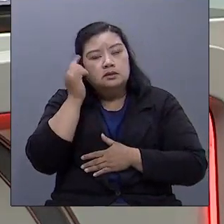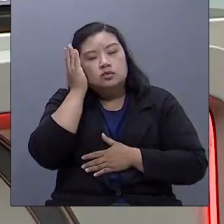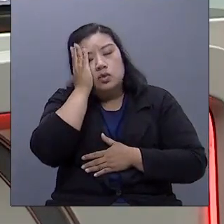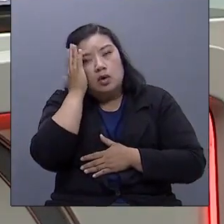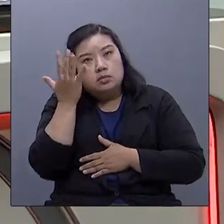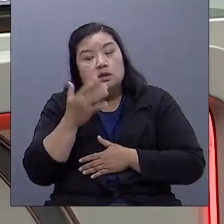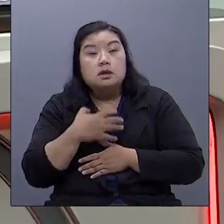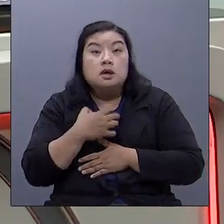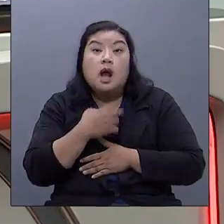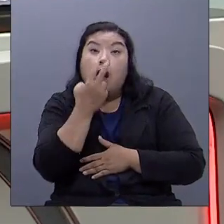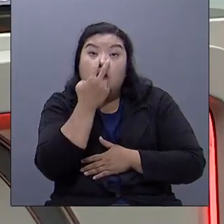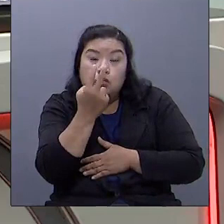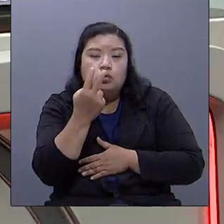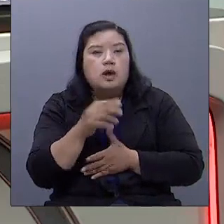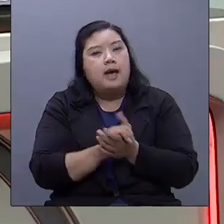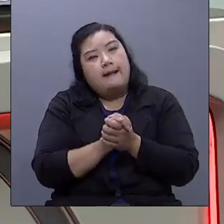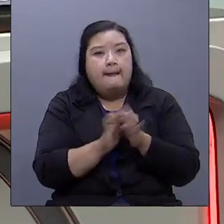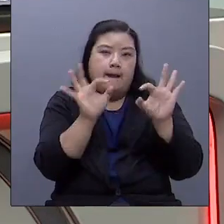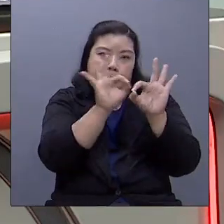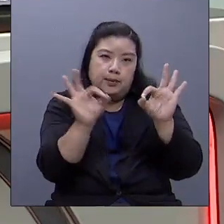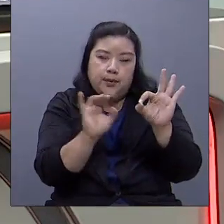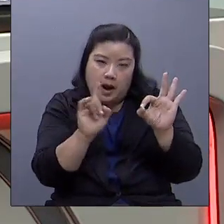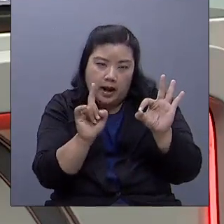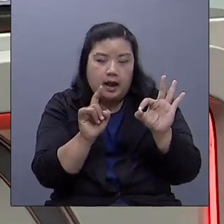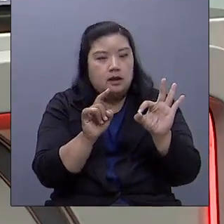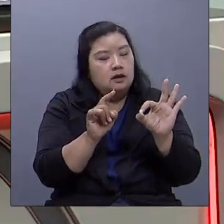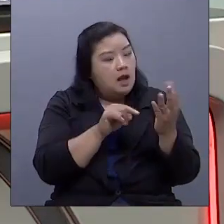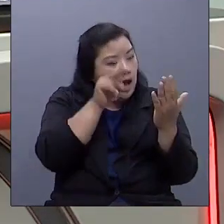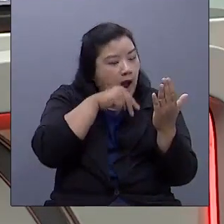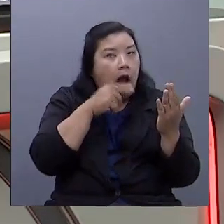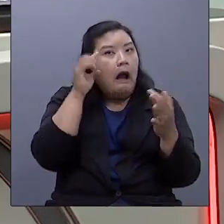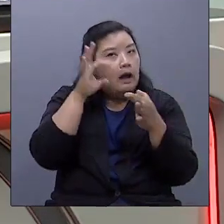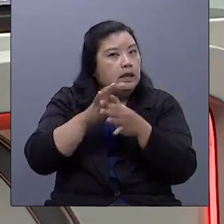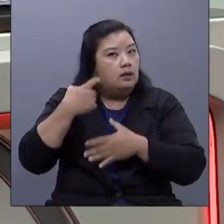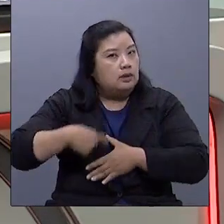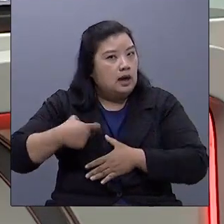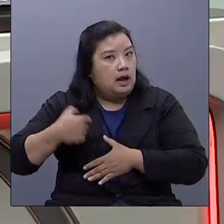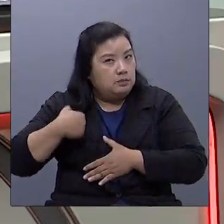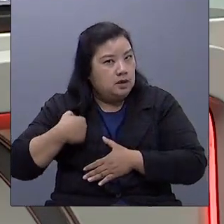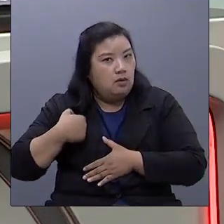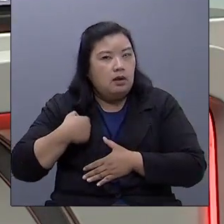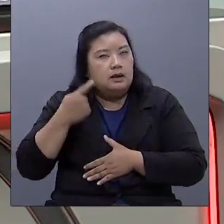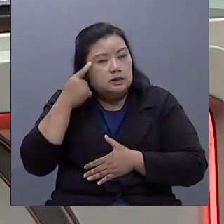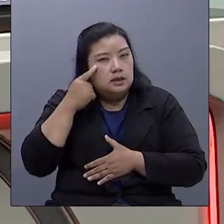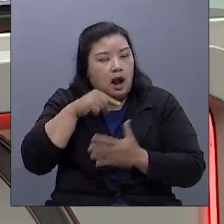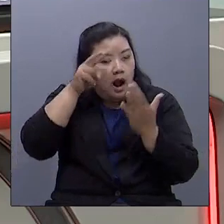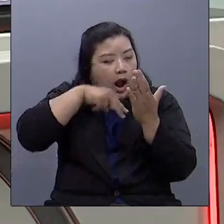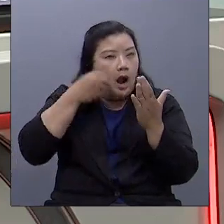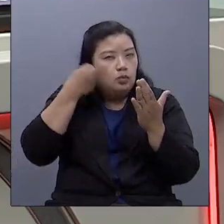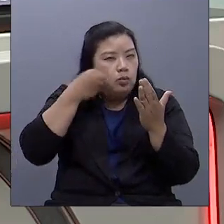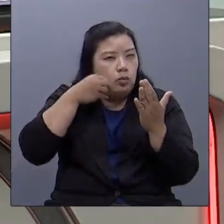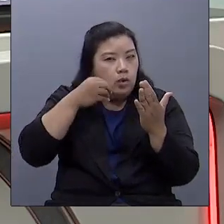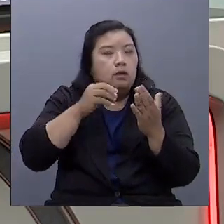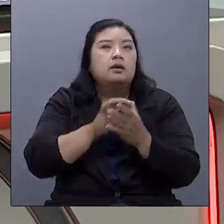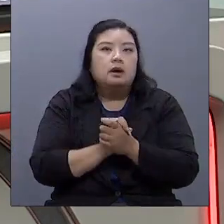จะโพสต์อะไรพาดพิงถึงคู่กรณีก็คือทนายสิทธาเบี้ยบังเกิดหรือไม่นะคะจุดเริ่มต้นของคู่นี้